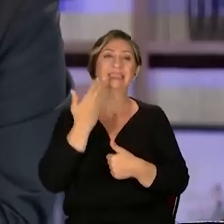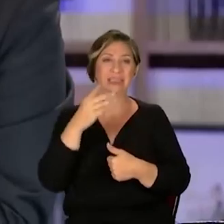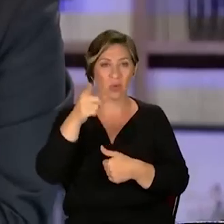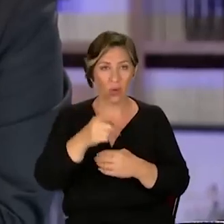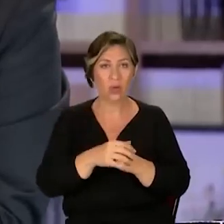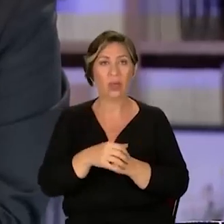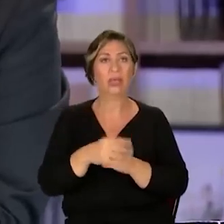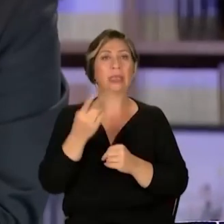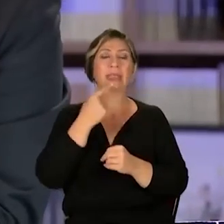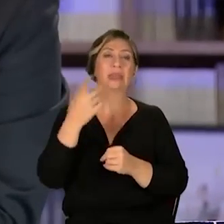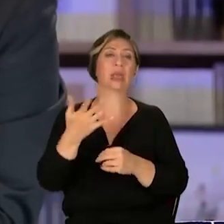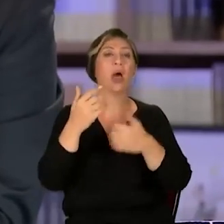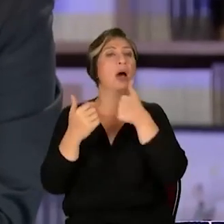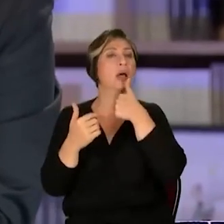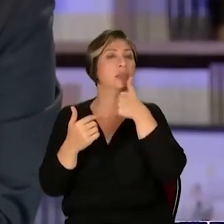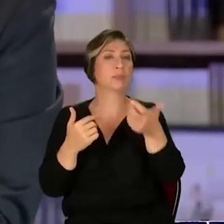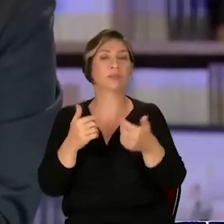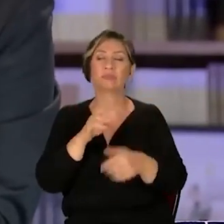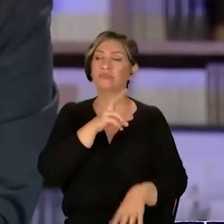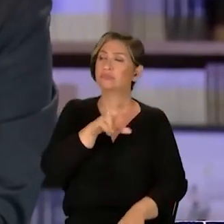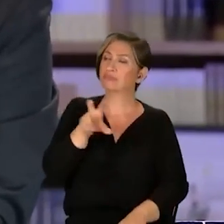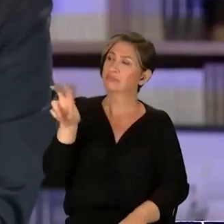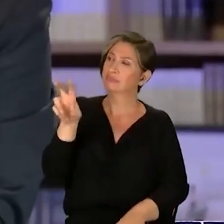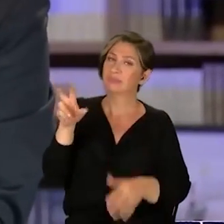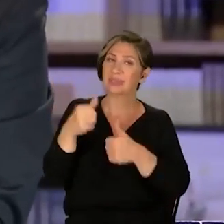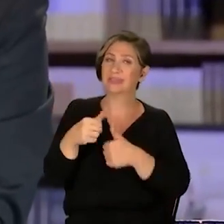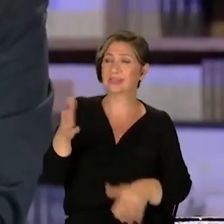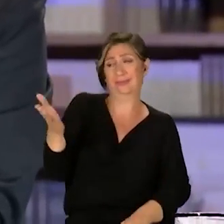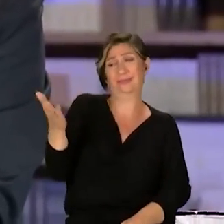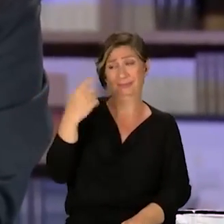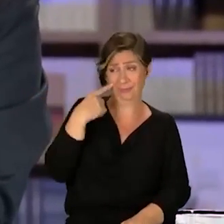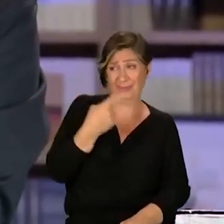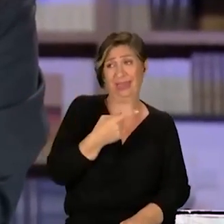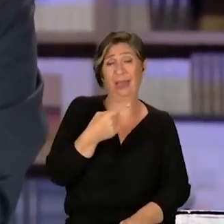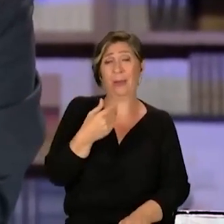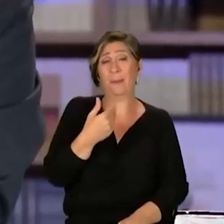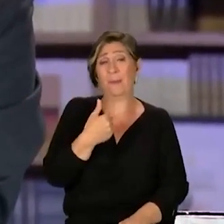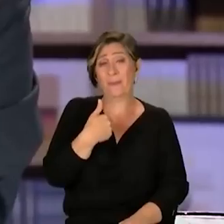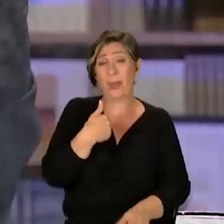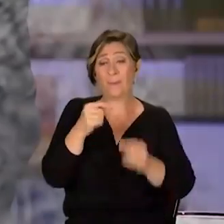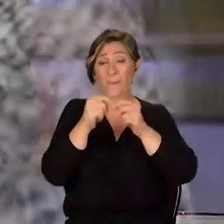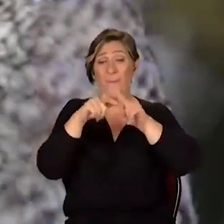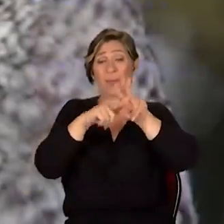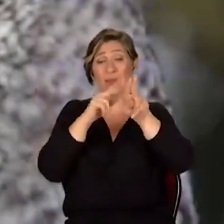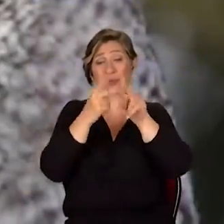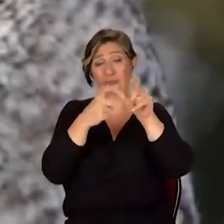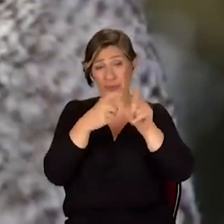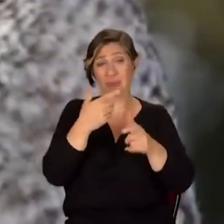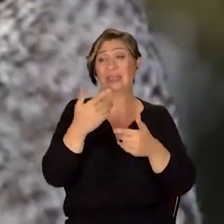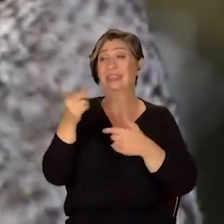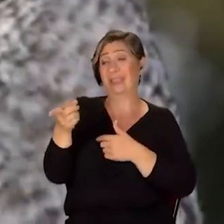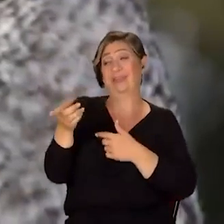anda. Diyelim ki adam dönüp eşine gördün mü? Ben baykuşmuşum. Sen